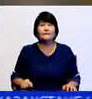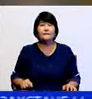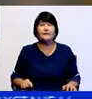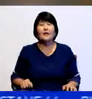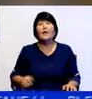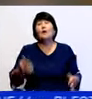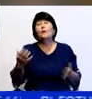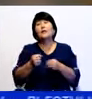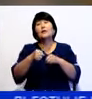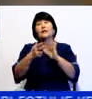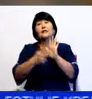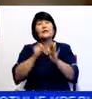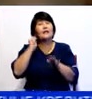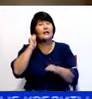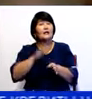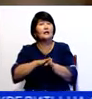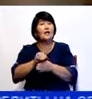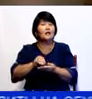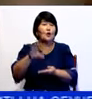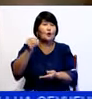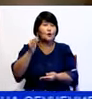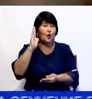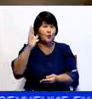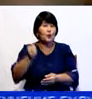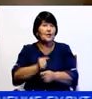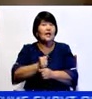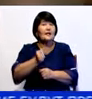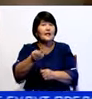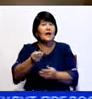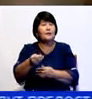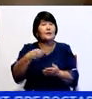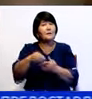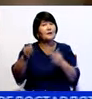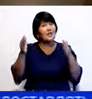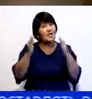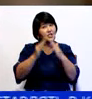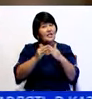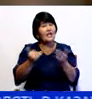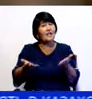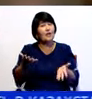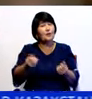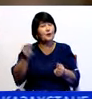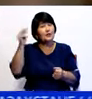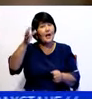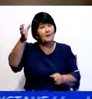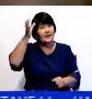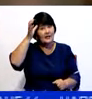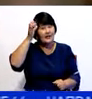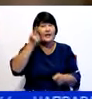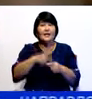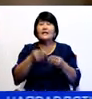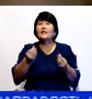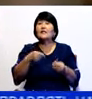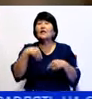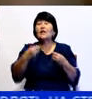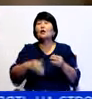По достижении совершеннолетия накопленные суммы будут направлены на приобретение жилья и получение образования. Эти средства